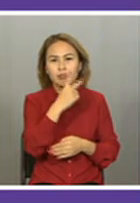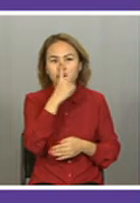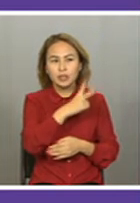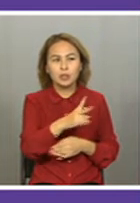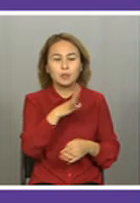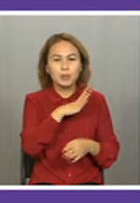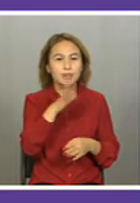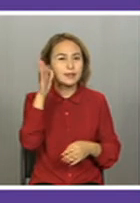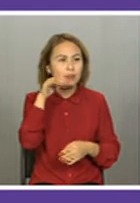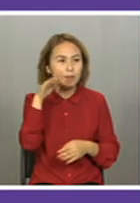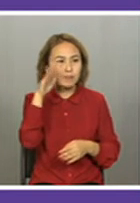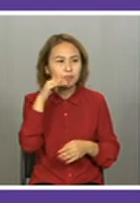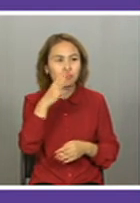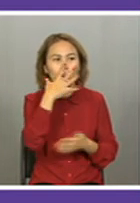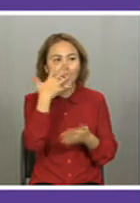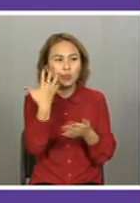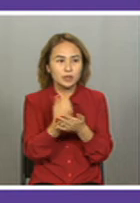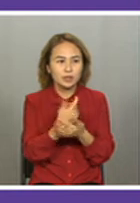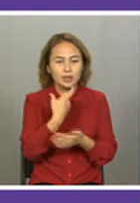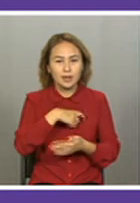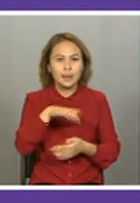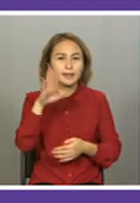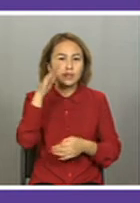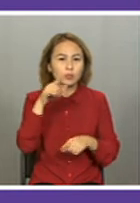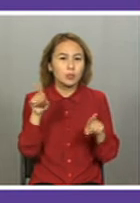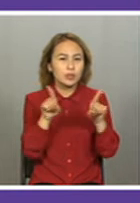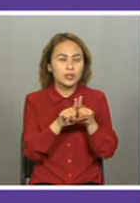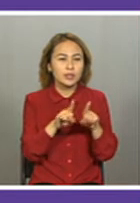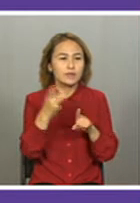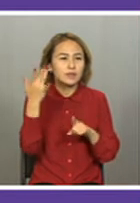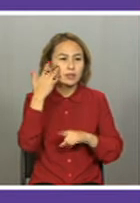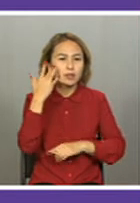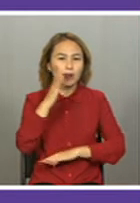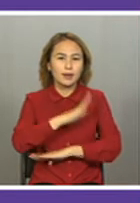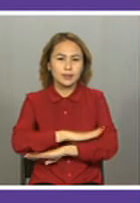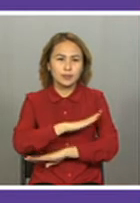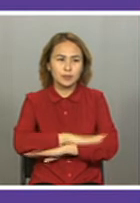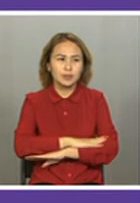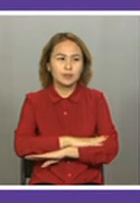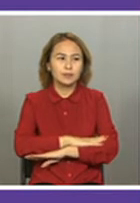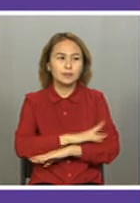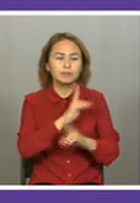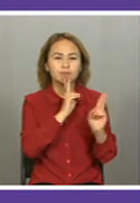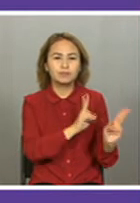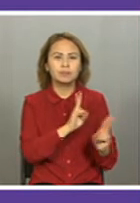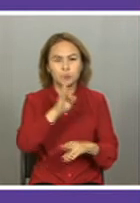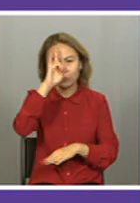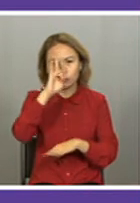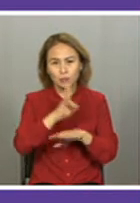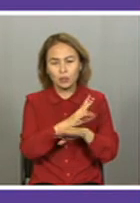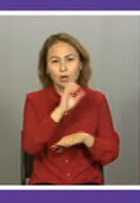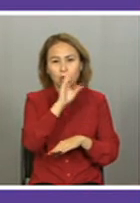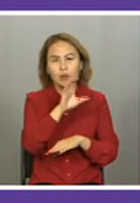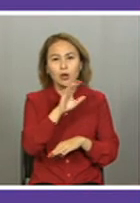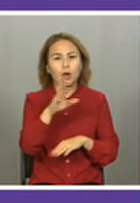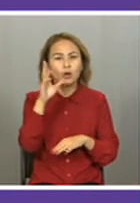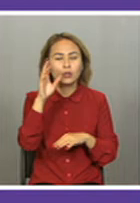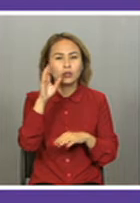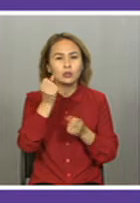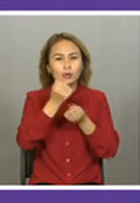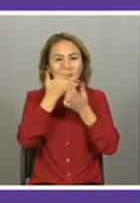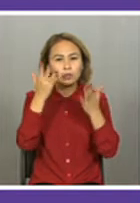төбеттері өздері ит болса да әдептеді. Түнде үріп, күндіз үрмей жай